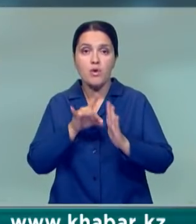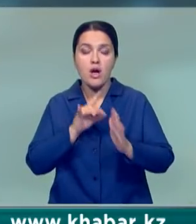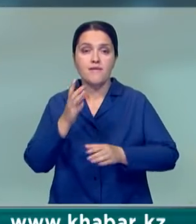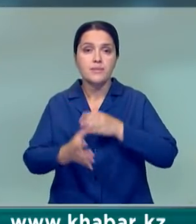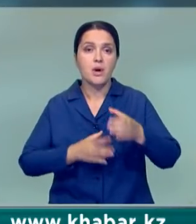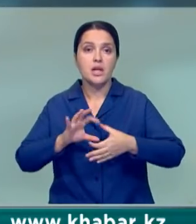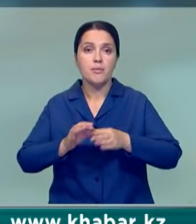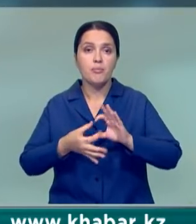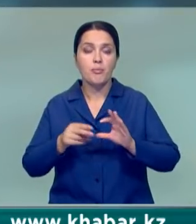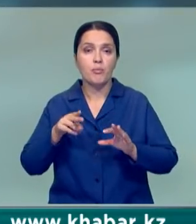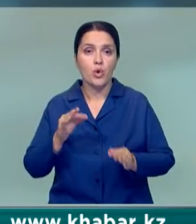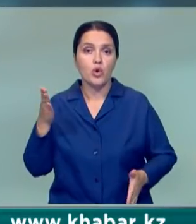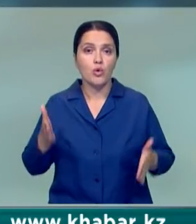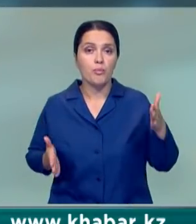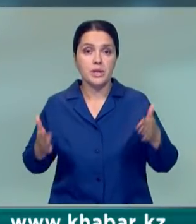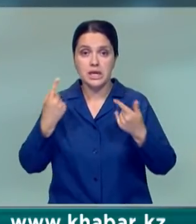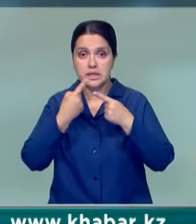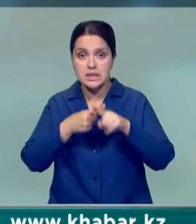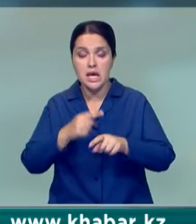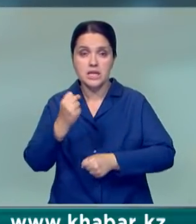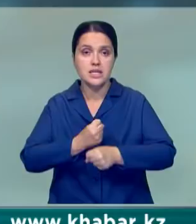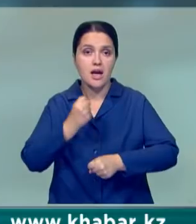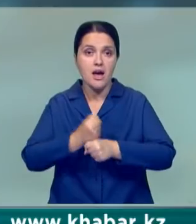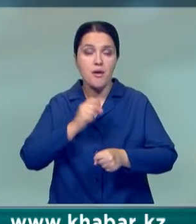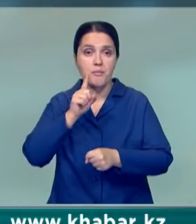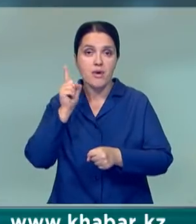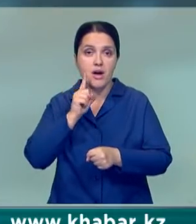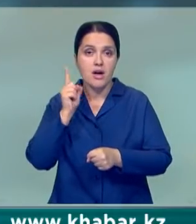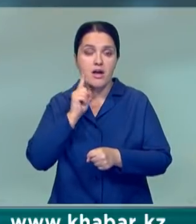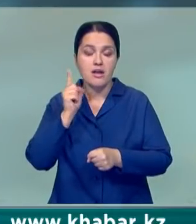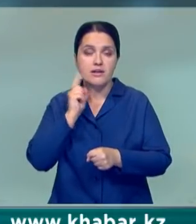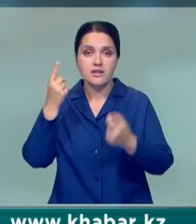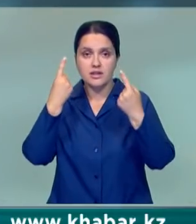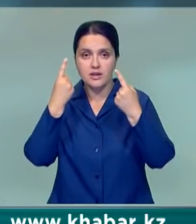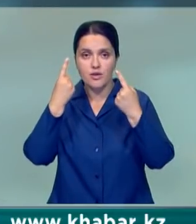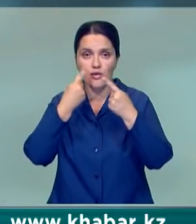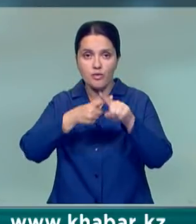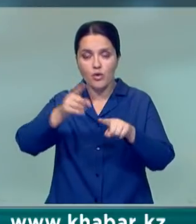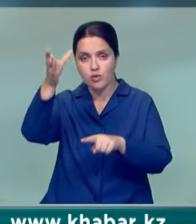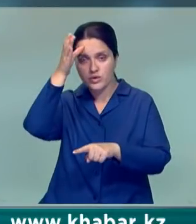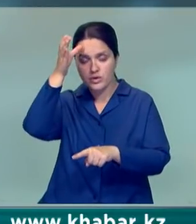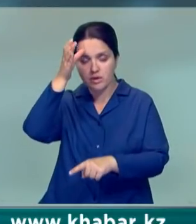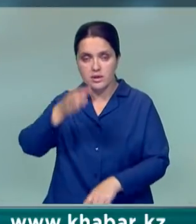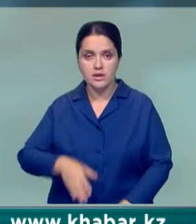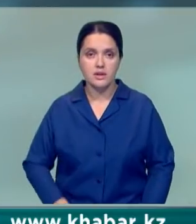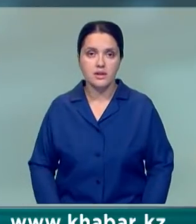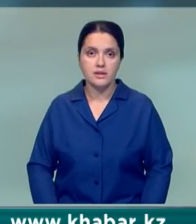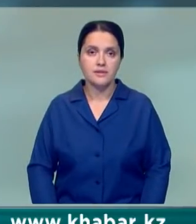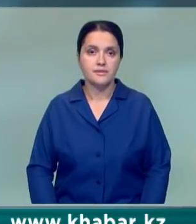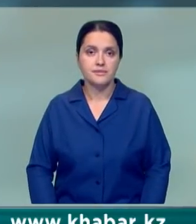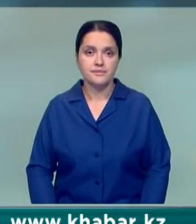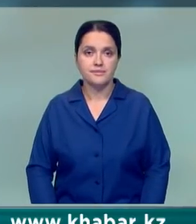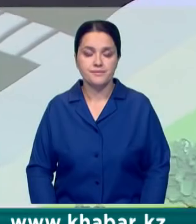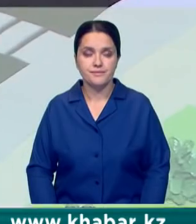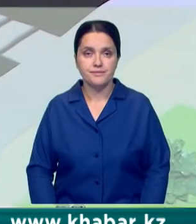отборе всемирно олимпиады по робототехнике изобретение молодых новаторов и ценила в моя коллега александра салмина